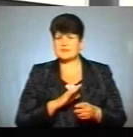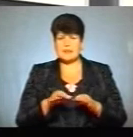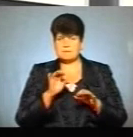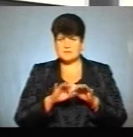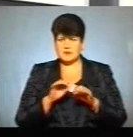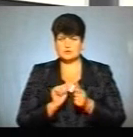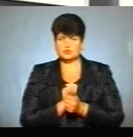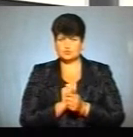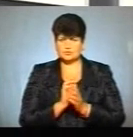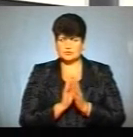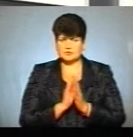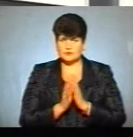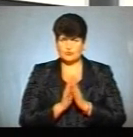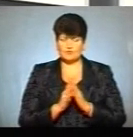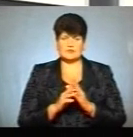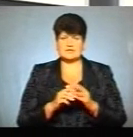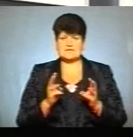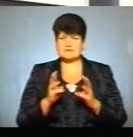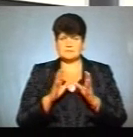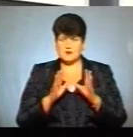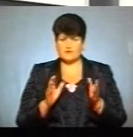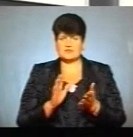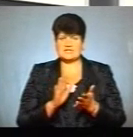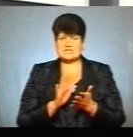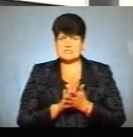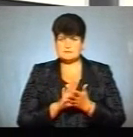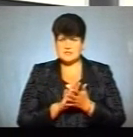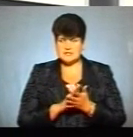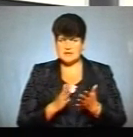підпалювати сухостою, не спалювати траву, не спалювати сміття.